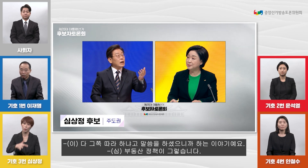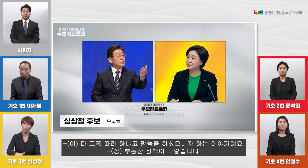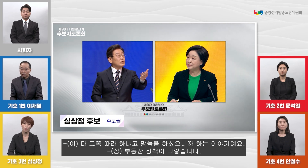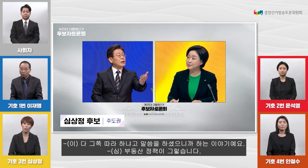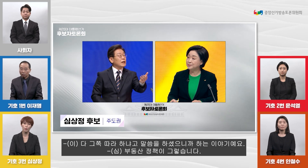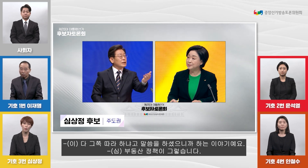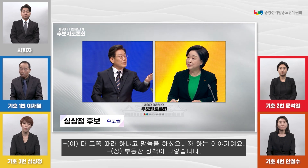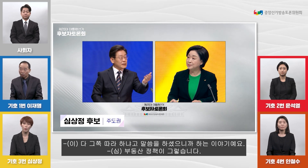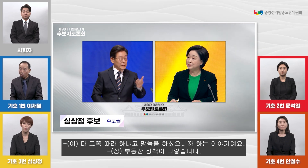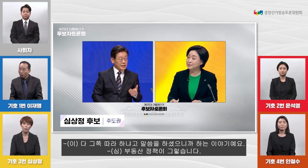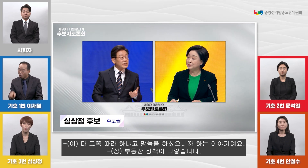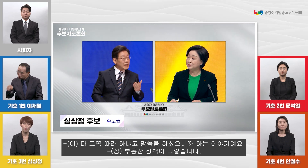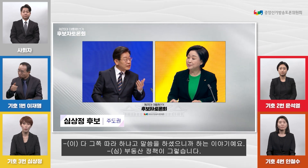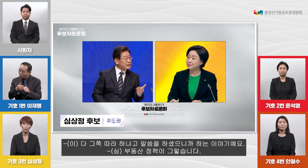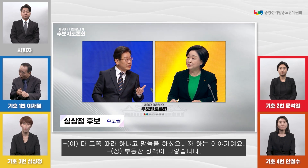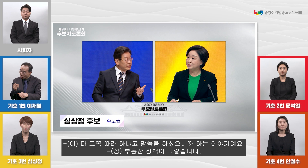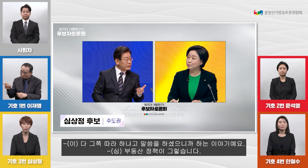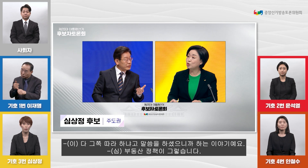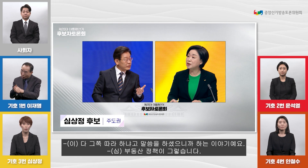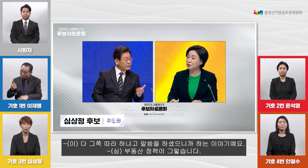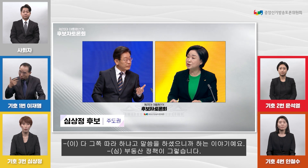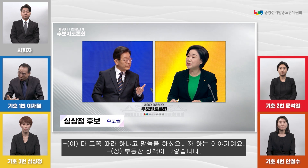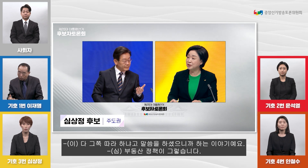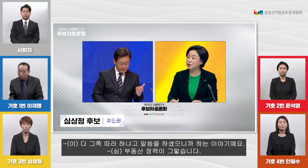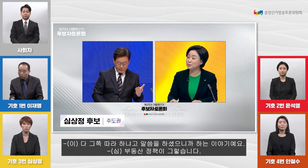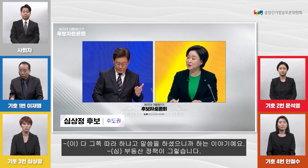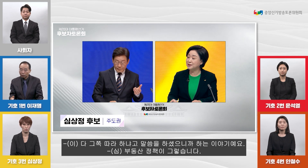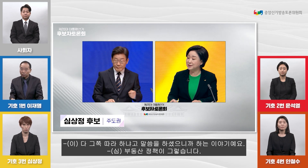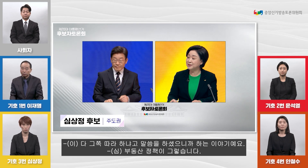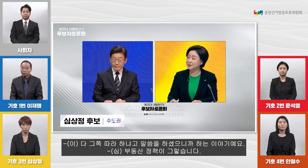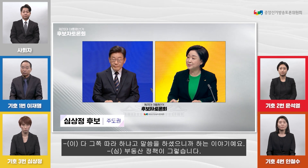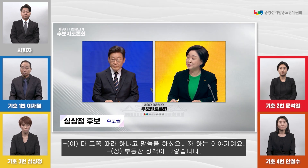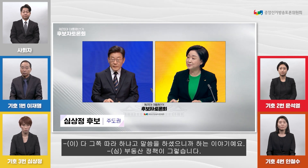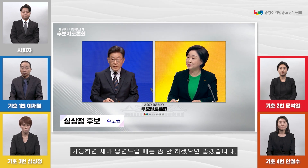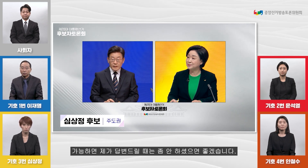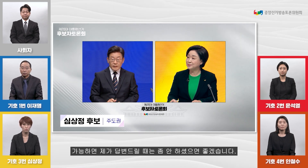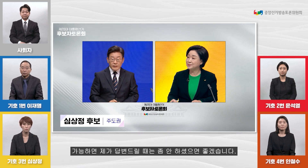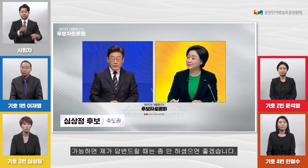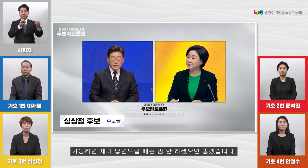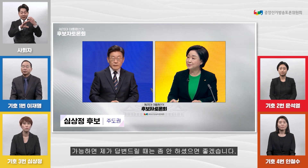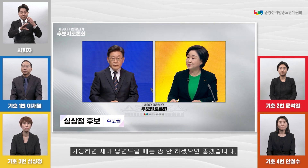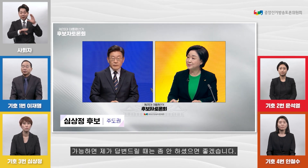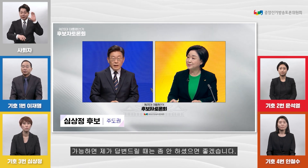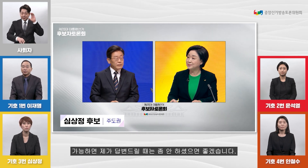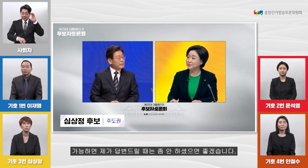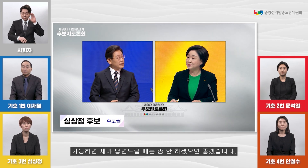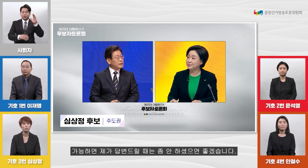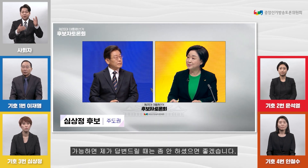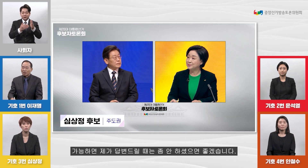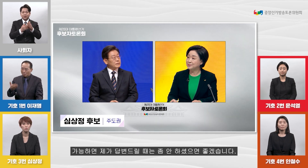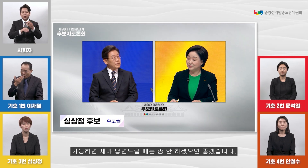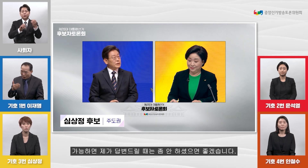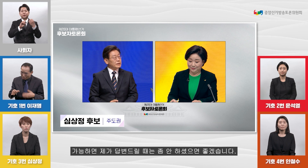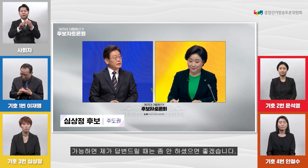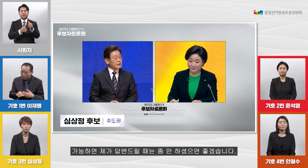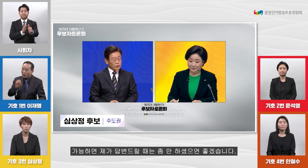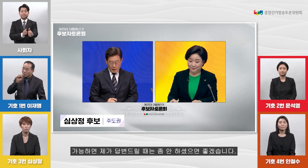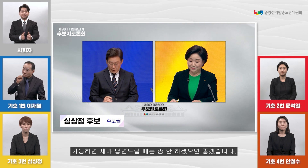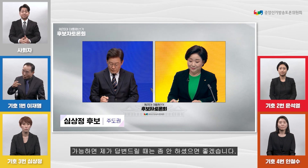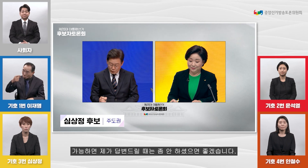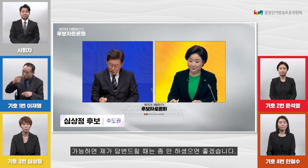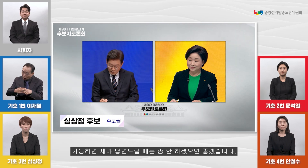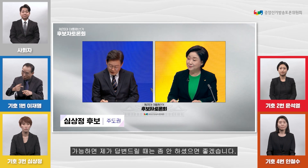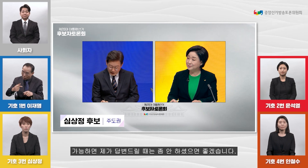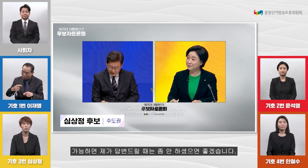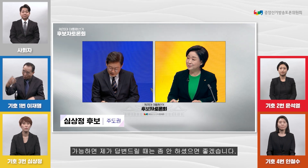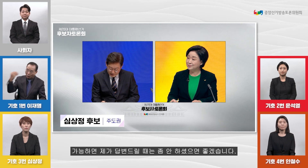아니, 다 그쪽 따라하냐고 말씀하셨으니까 한 얘기예요. 부동산 정책이 자, 일단 듣고 그렇습니다. 말씀하시죠. 가능하면 제가 답변 드릴 때는 좀 안